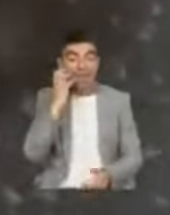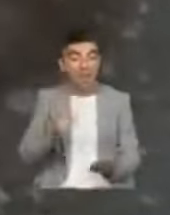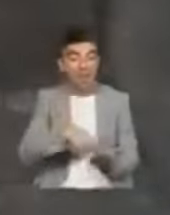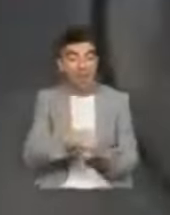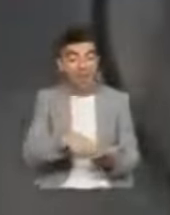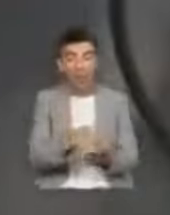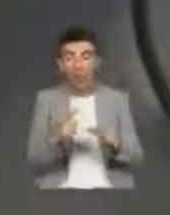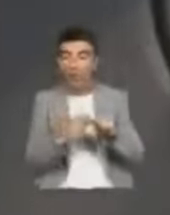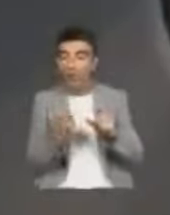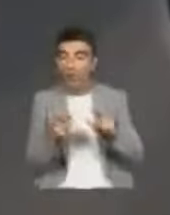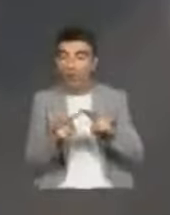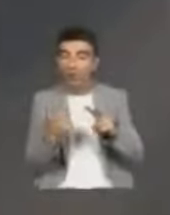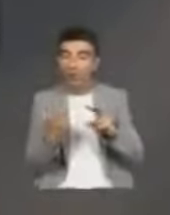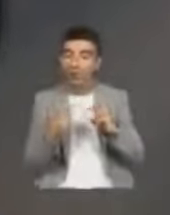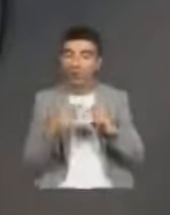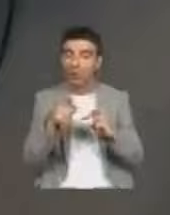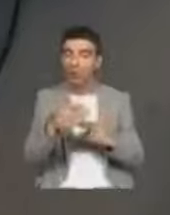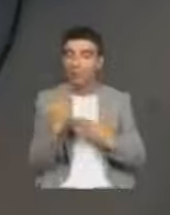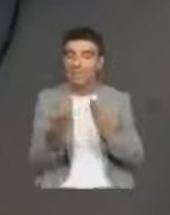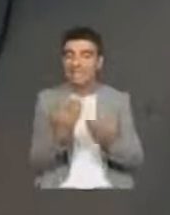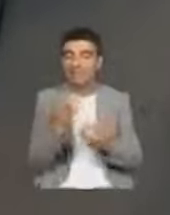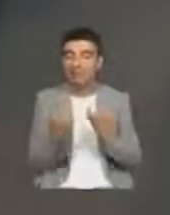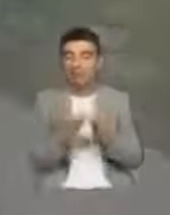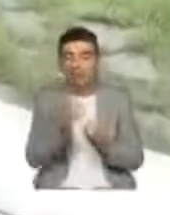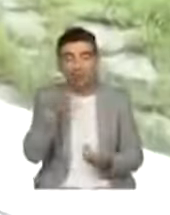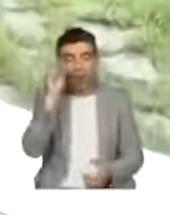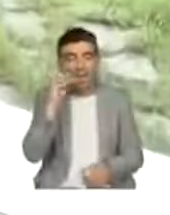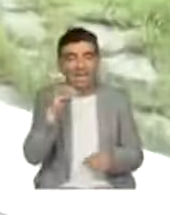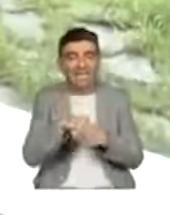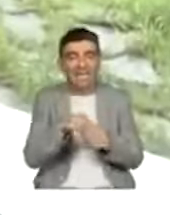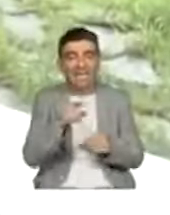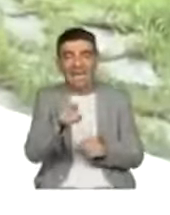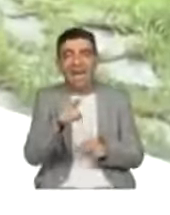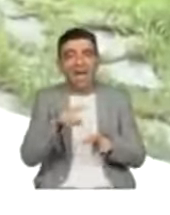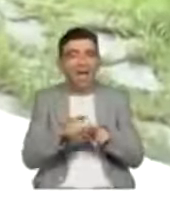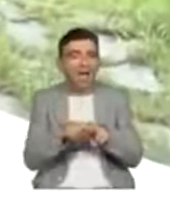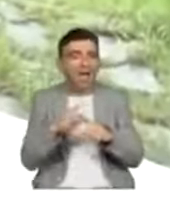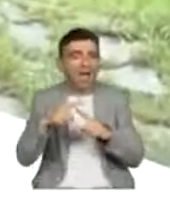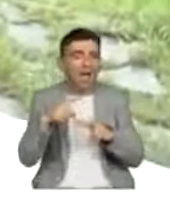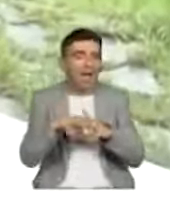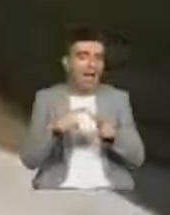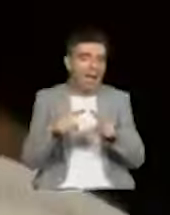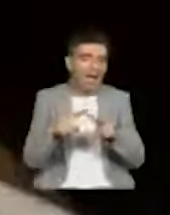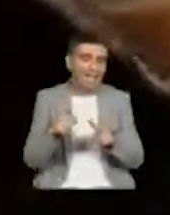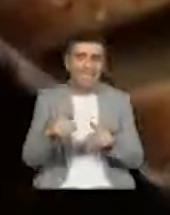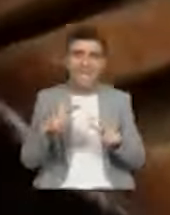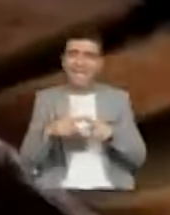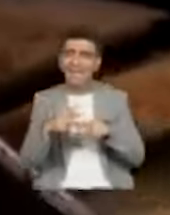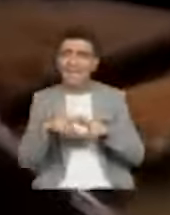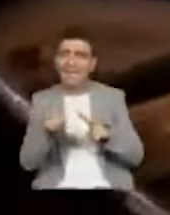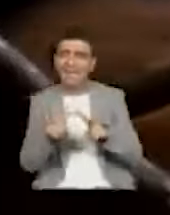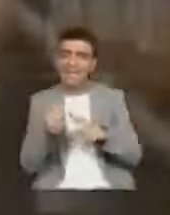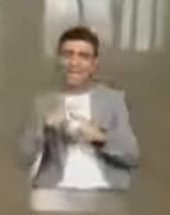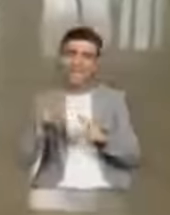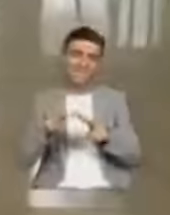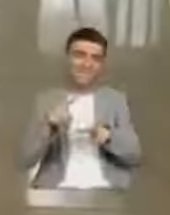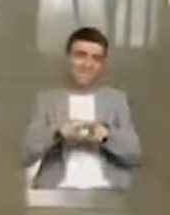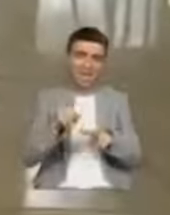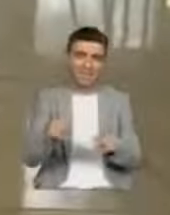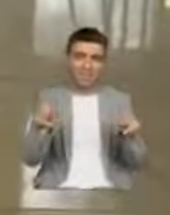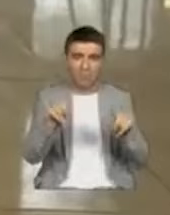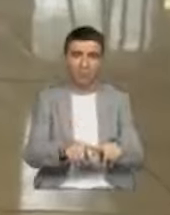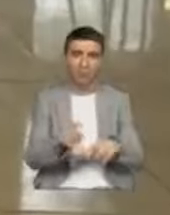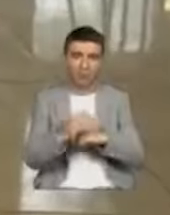sumurun tarifini almak için Mataracı köyünde yaşayan Ayten Mataracı ve Fatma Canözü ile bir araya geliyor.